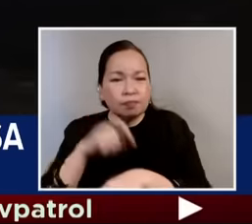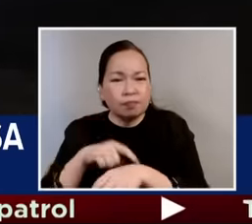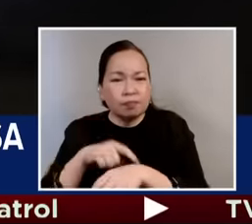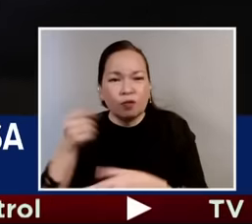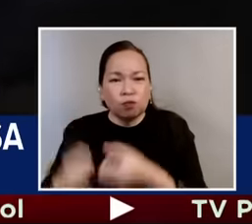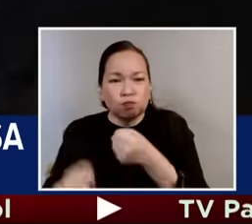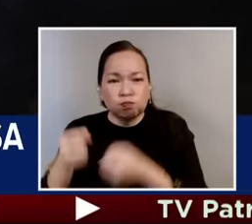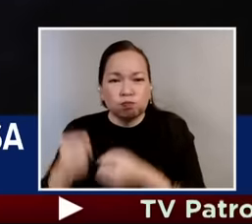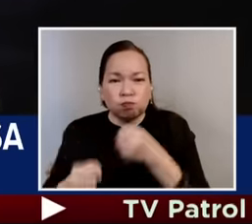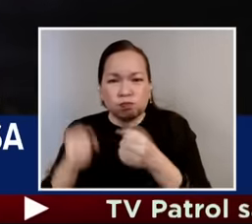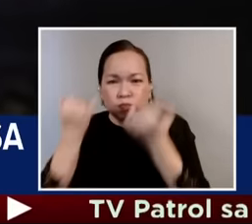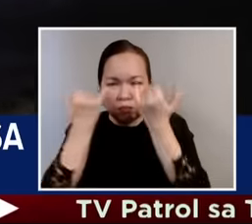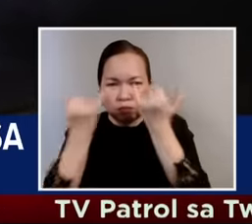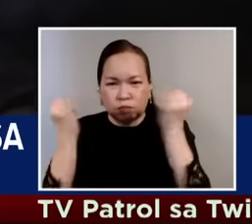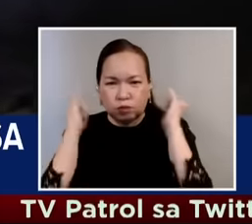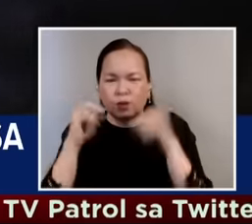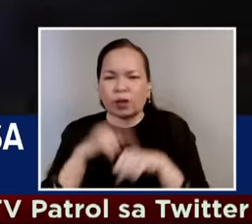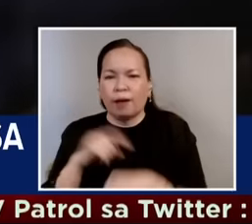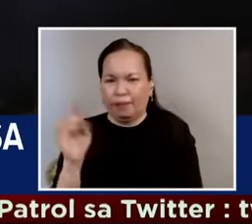alas 4 ng umaga.